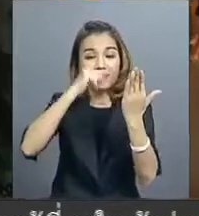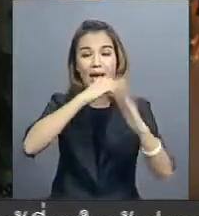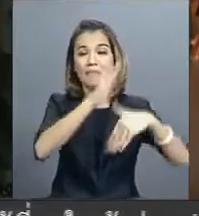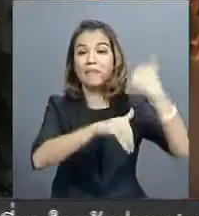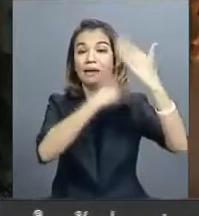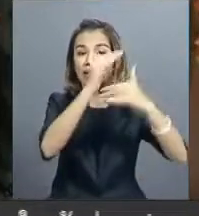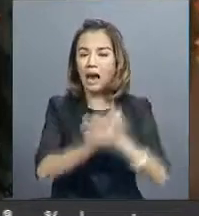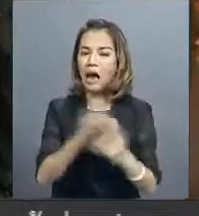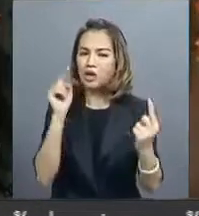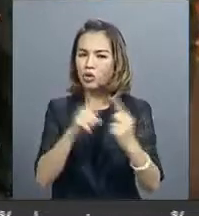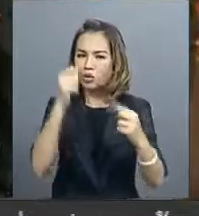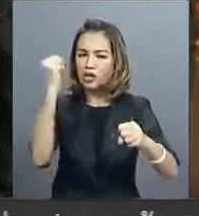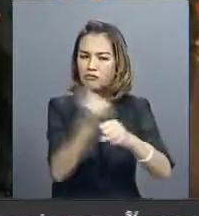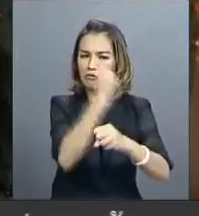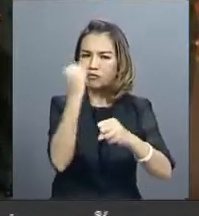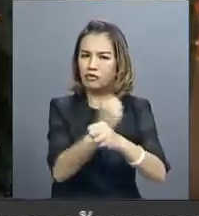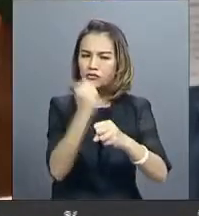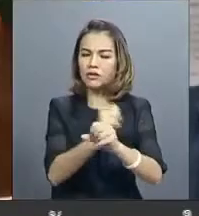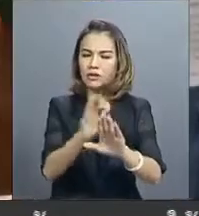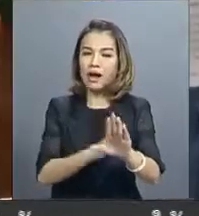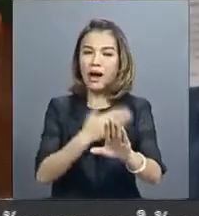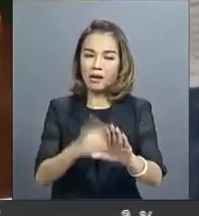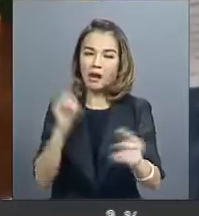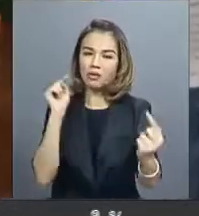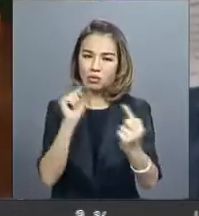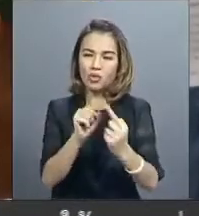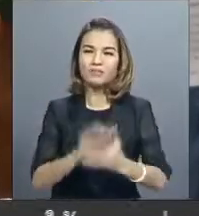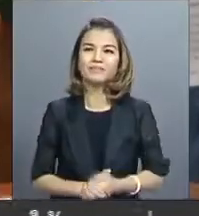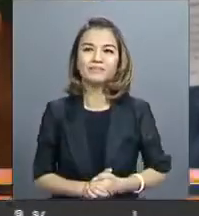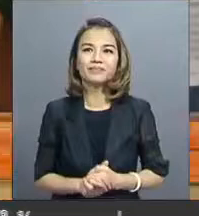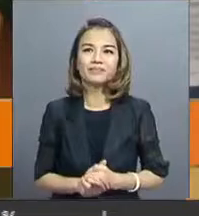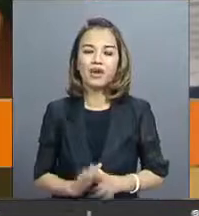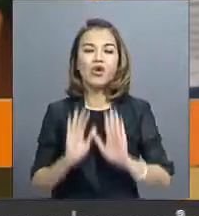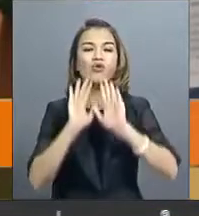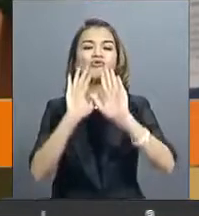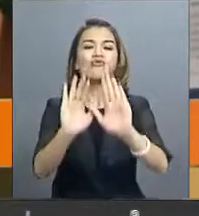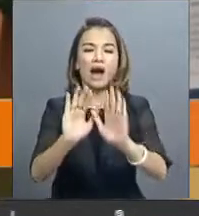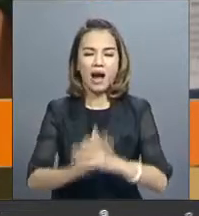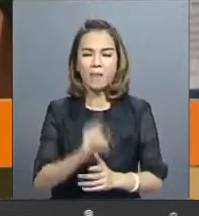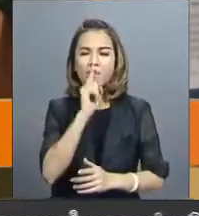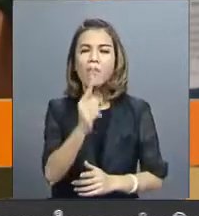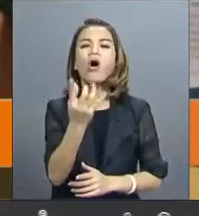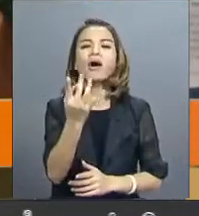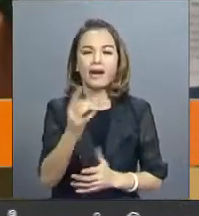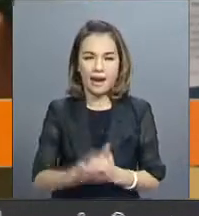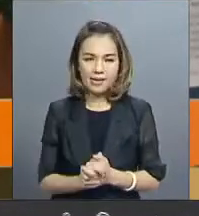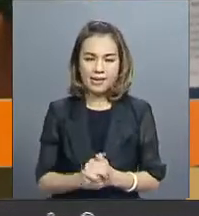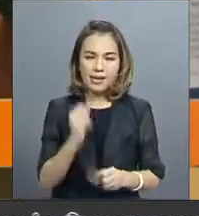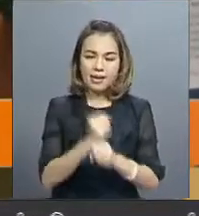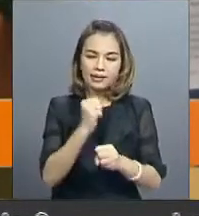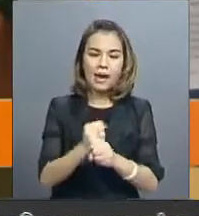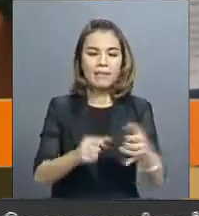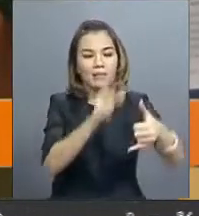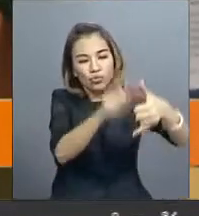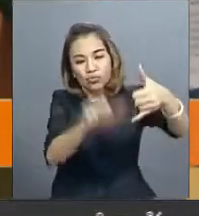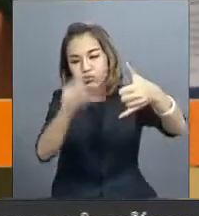การทำหน้าที่ชายชาติทหาร ได้ฝากให้เขาเป็นข้อคิดก็คือการที่จะต้องไปประพฤติปฏิบัติตนเป็นคนดี